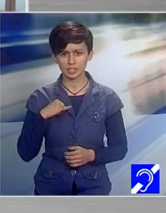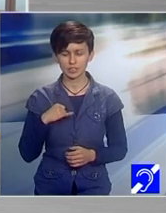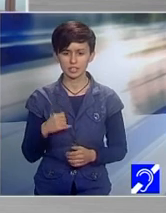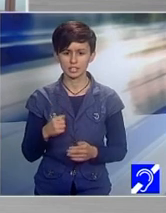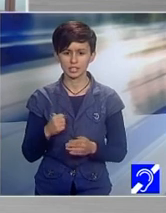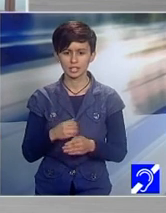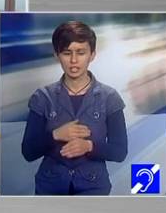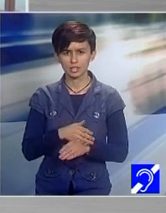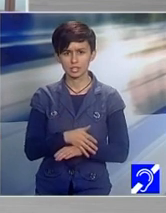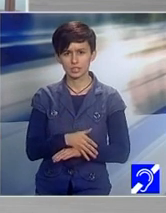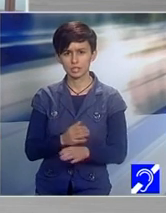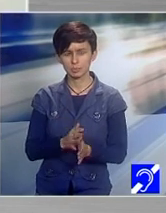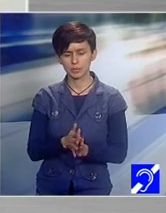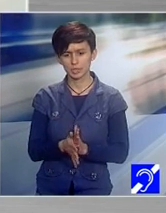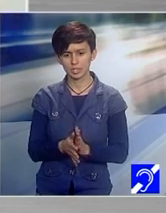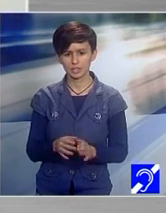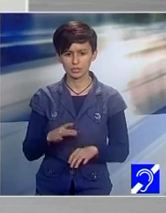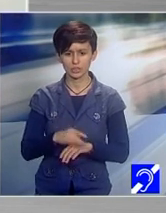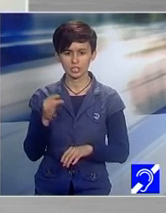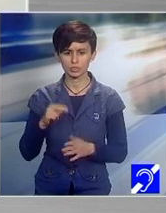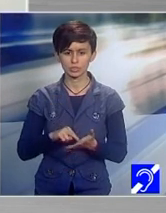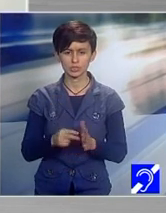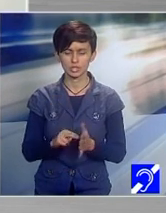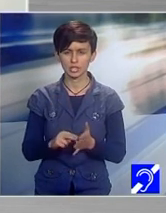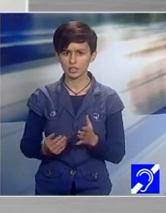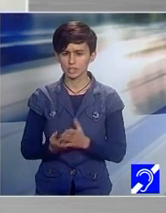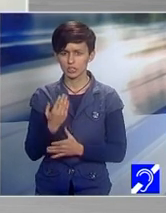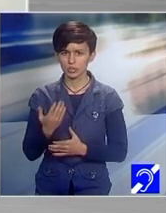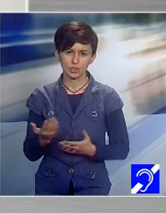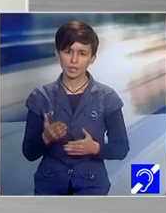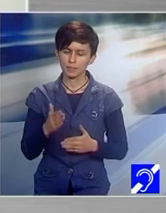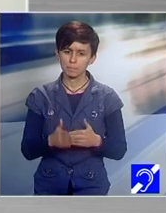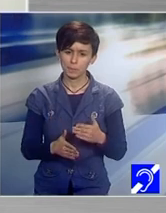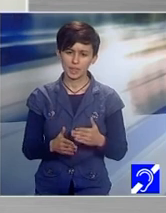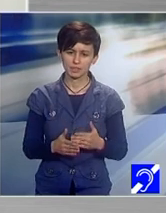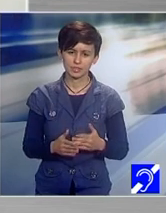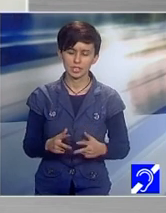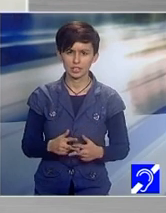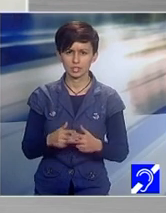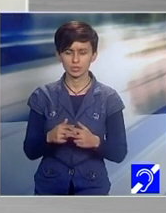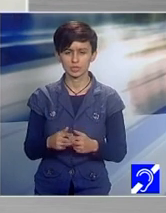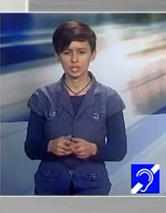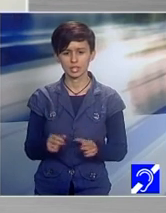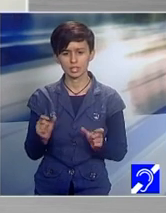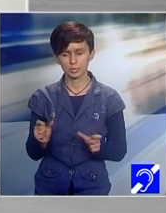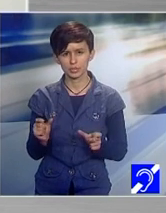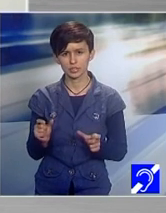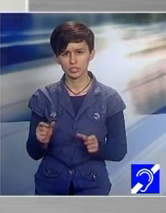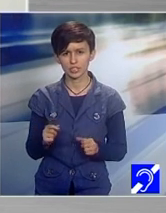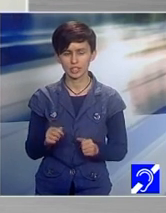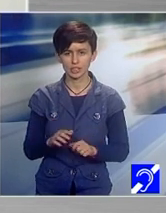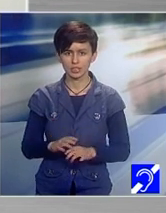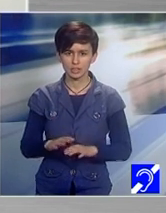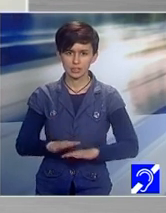mai noi soluții tehnice care, într-un final, conduc la apărarea proprietății private și